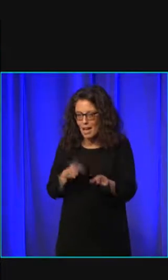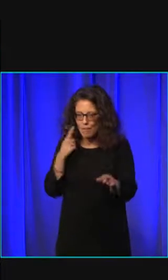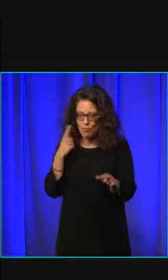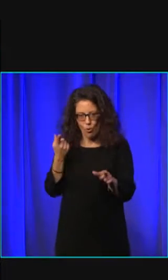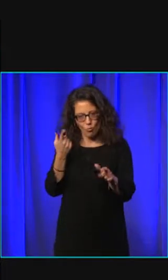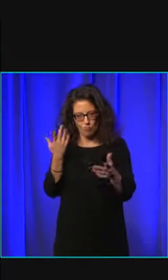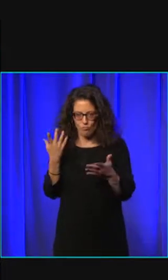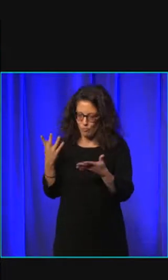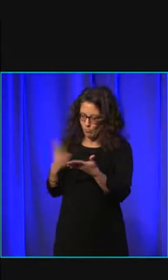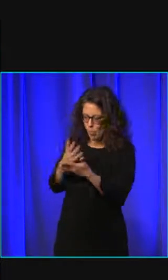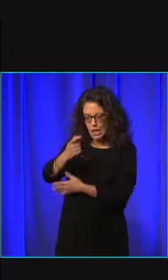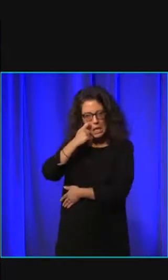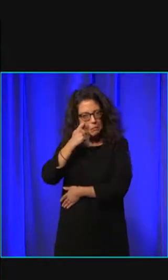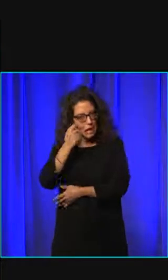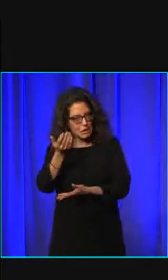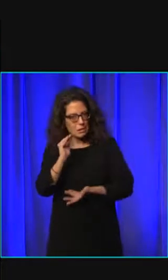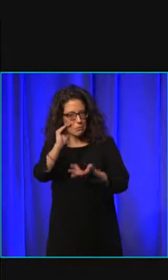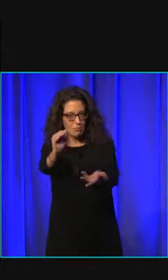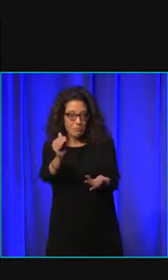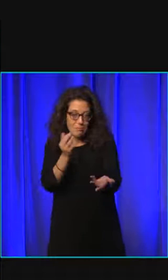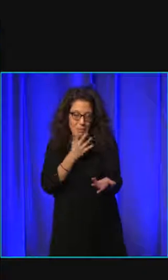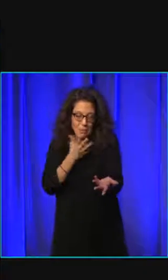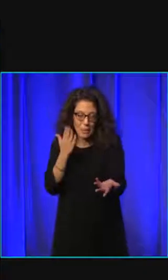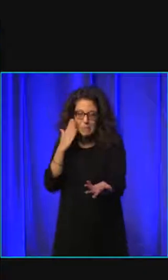faire partager mon expertise. Voilà.